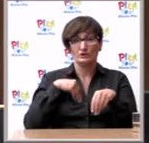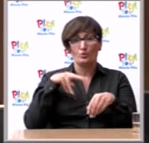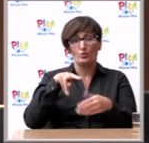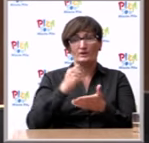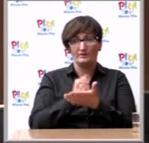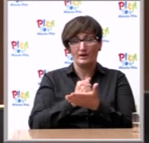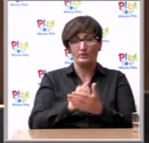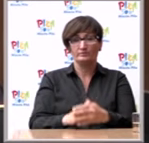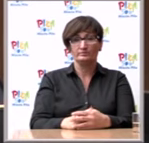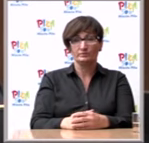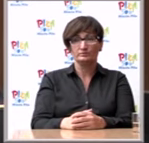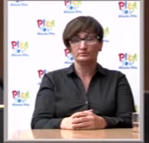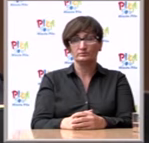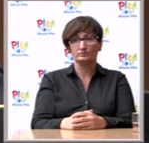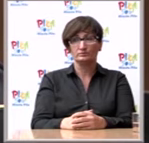uchwały